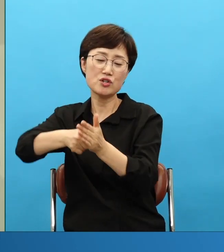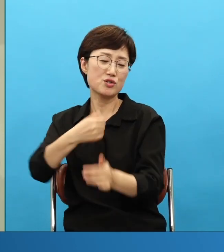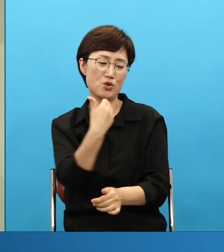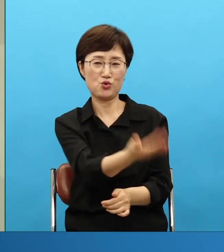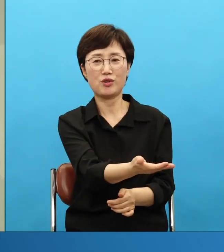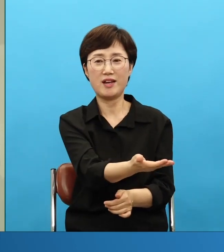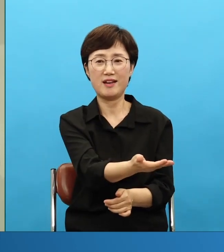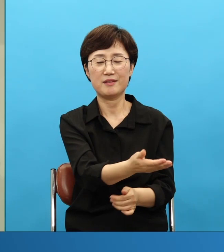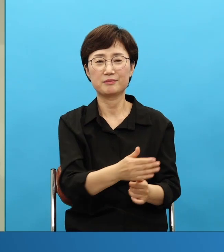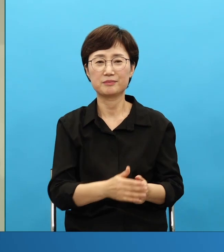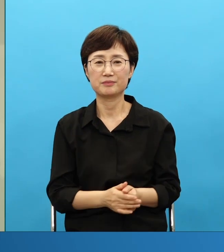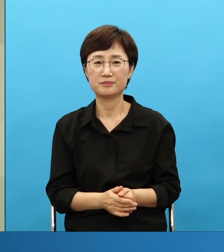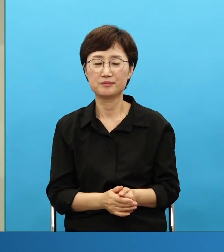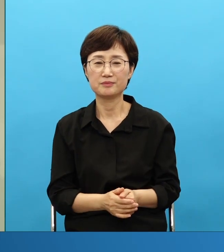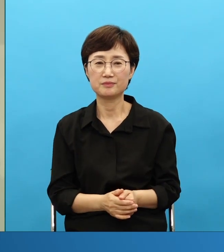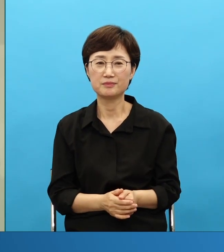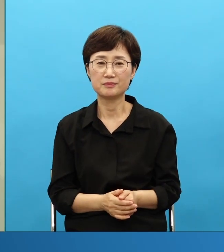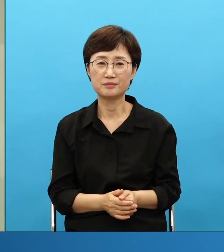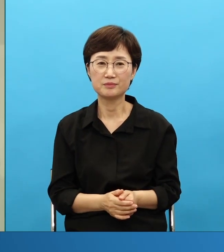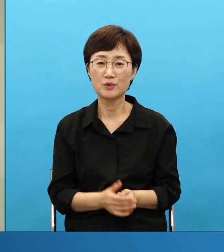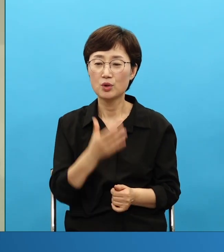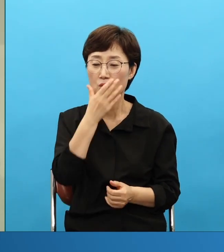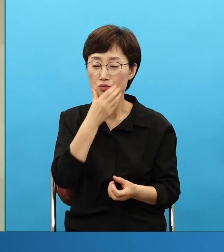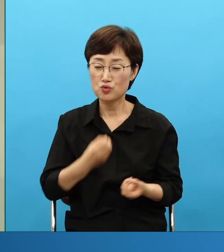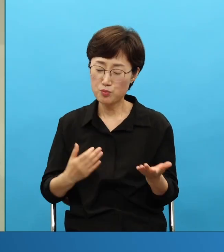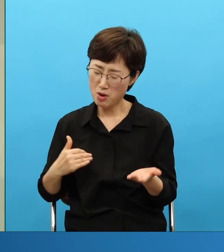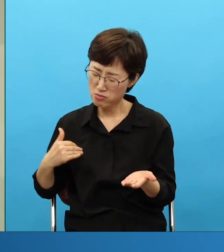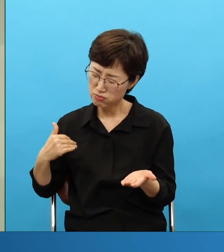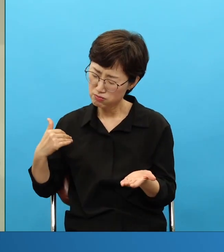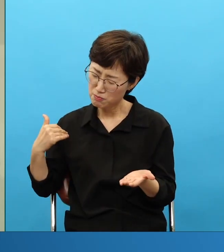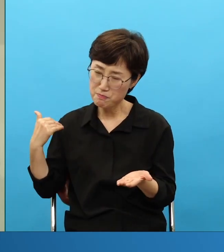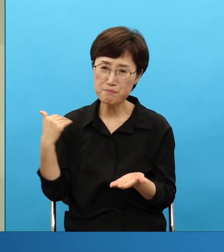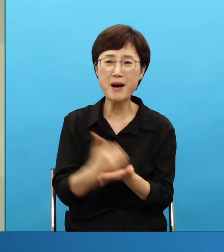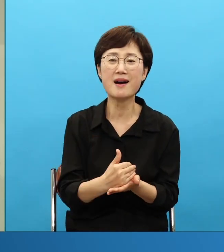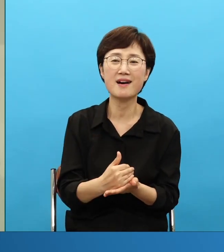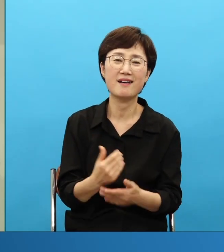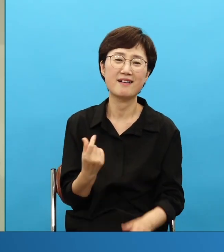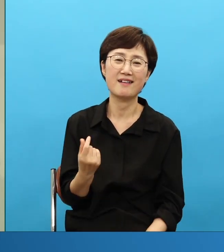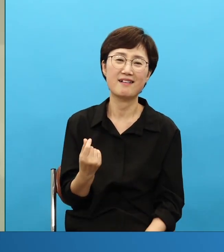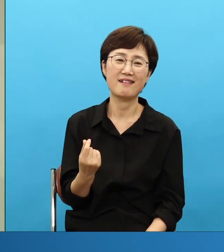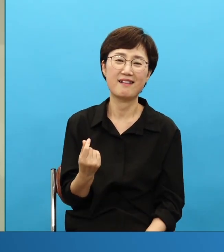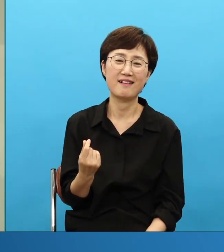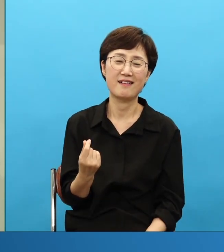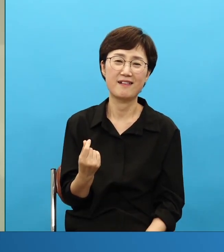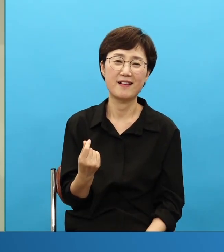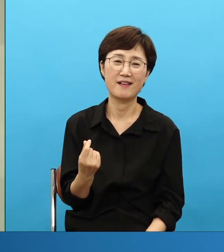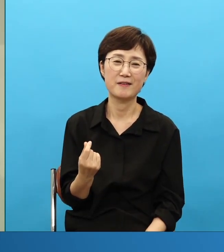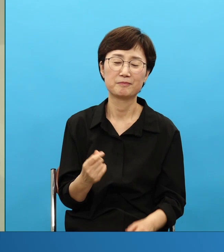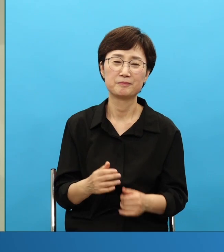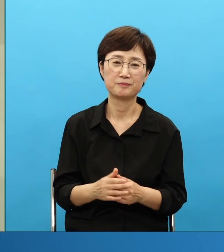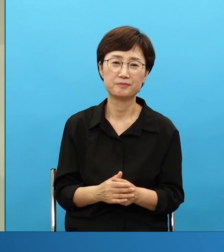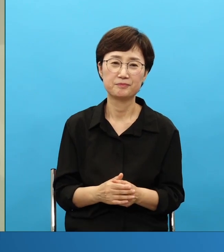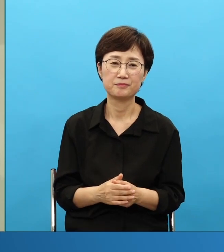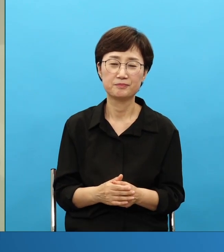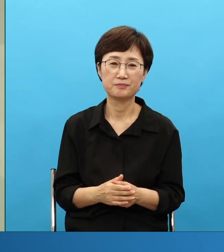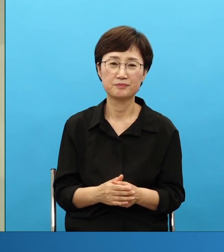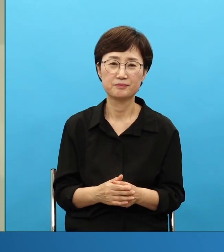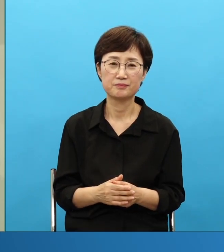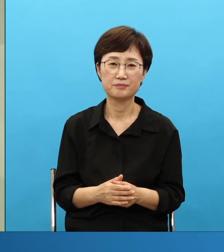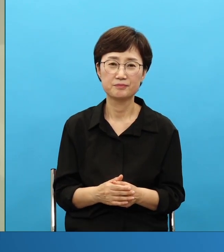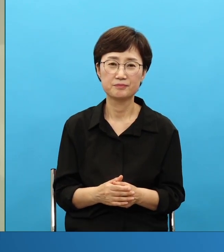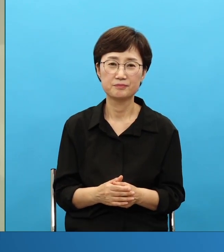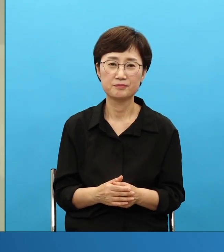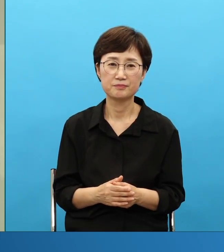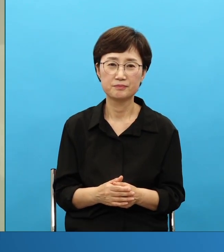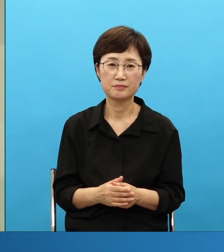of the kingdom of heaven. 엄청나죠? It's amazing, isn't 이 it? 축복을 베드로가 받은 This 거예요. is the blessing Peter received. 그러니까 이 교회가 말이죠. 뭐.